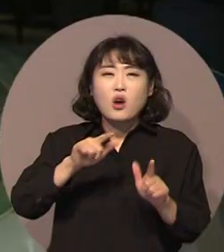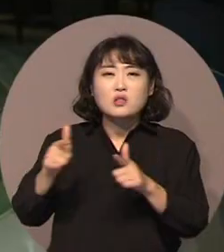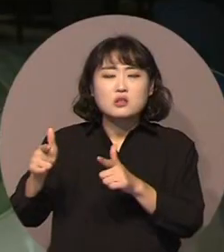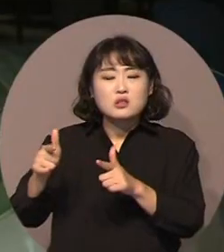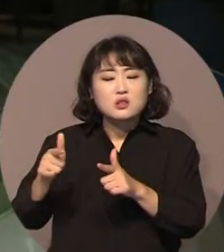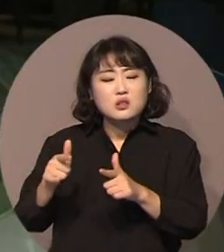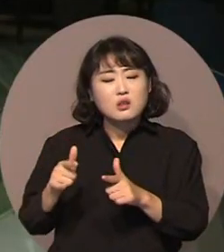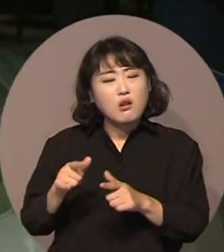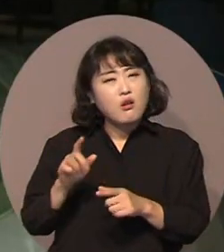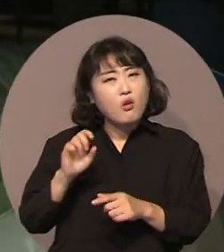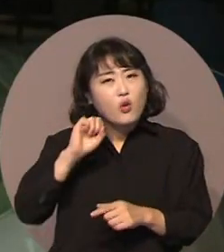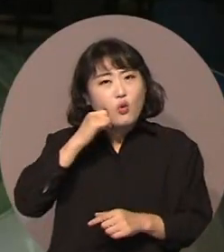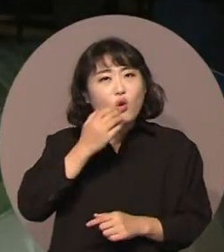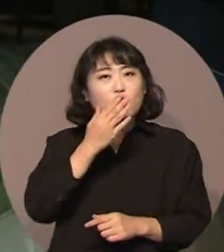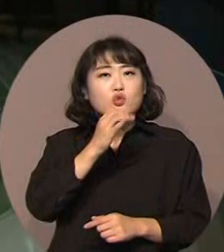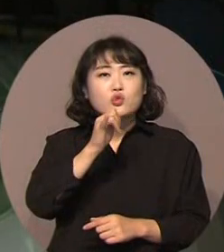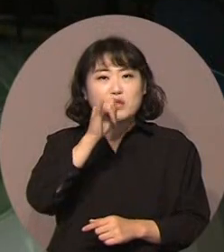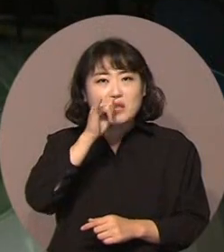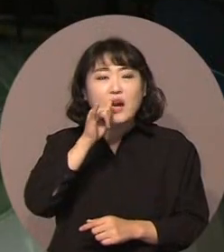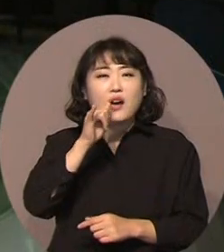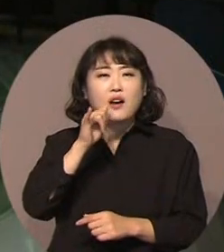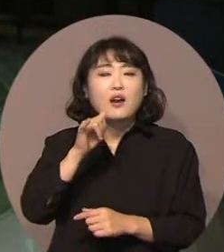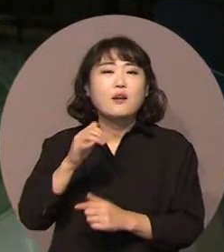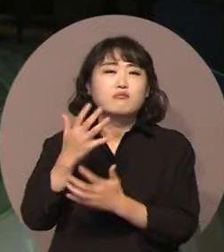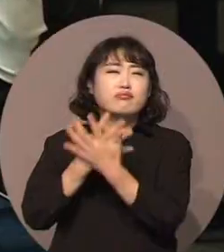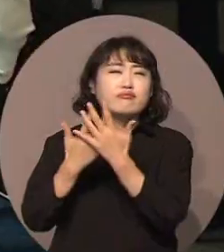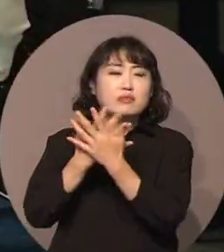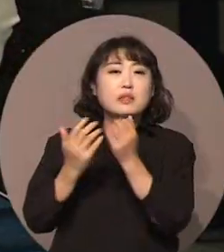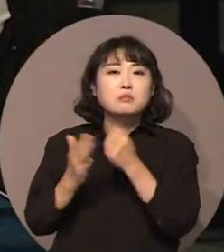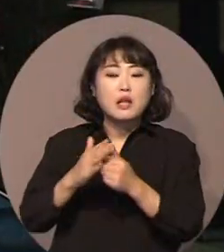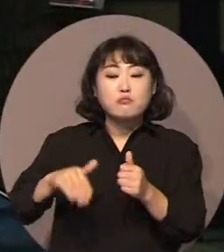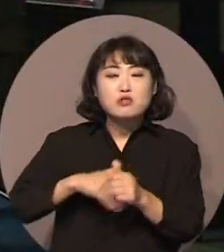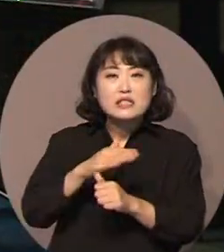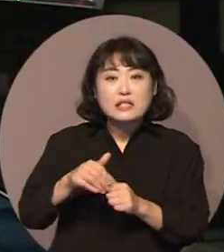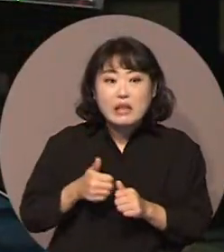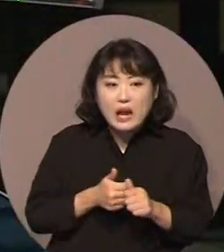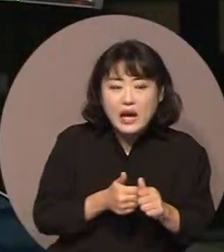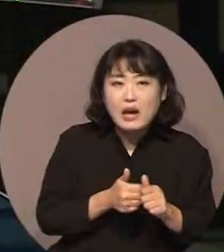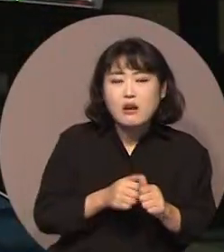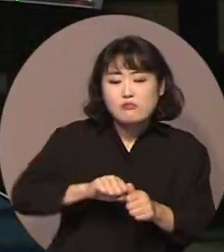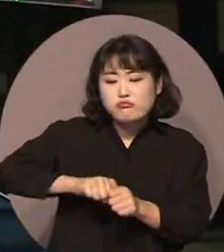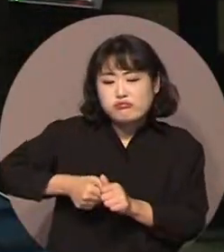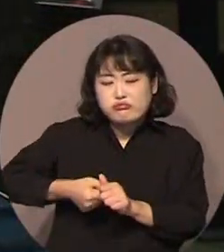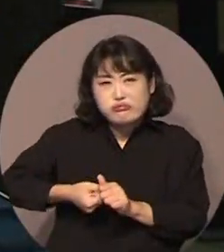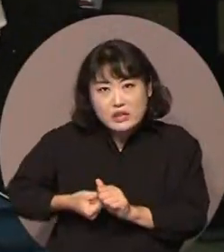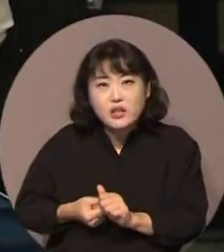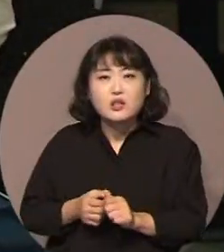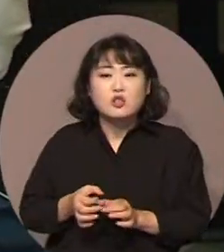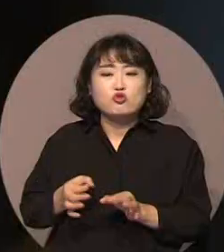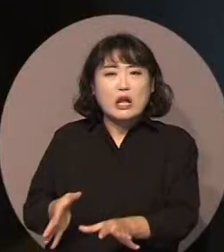다시 위축될 수 있는 재료도 여전한 만큼 분위기에 편승한 무리한